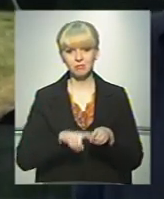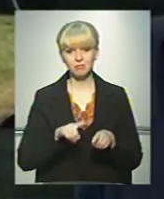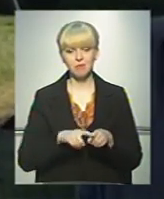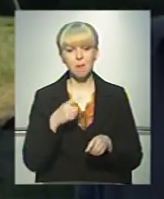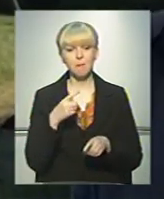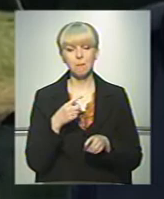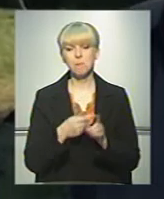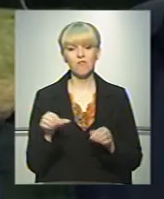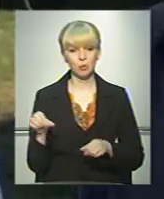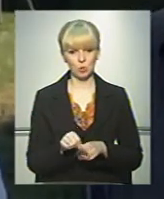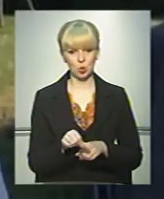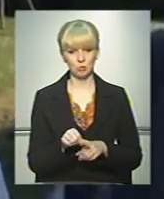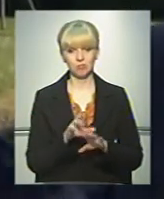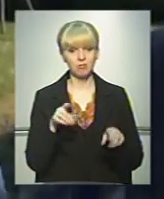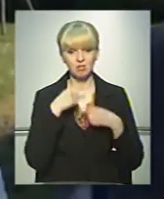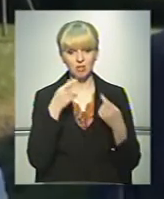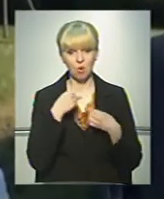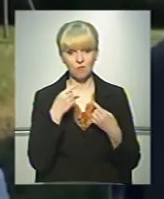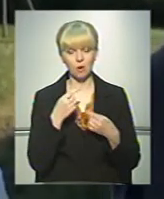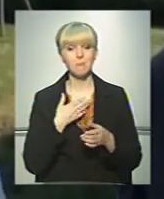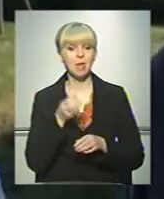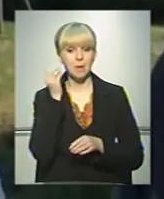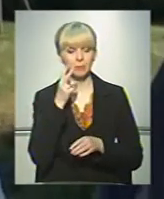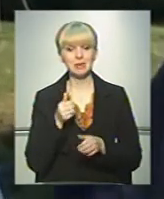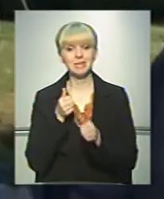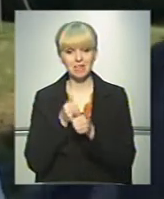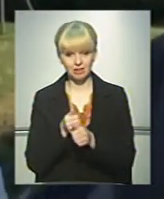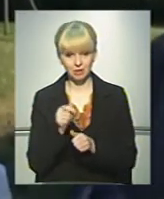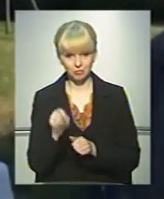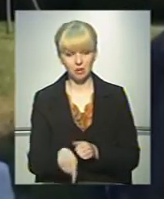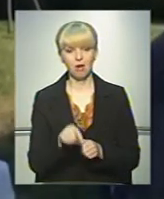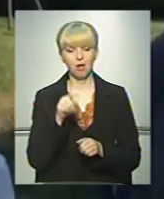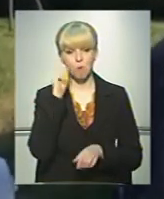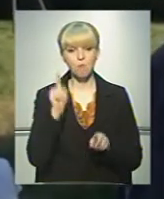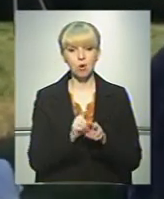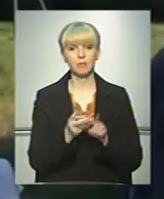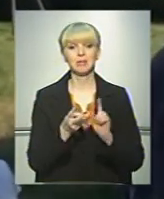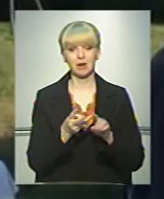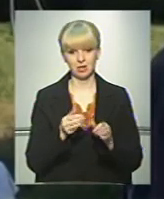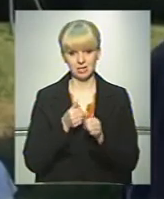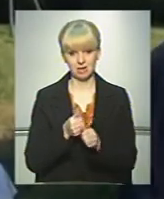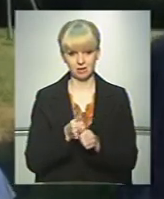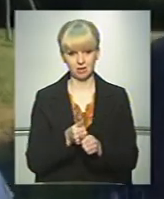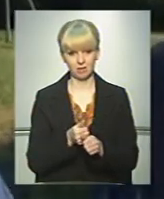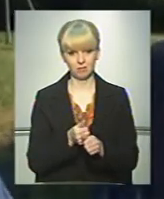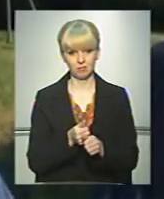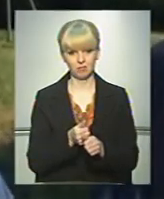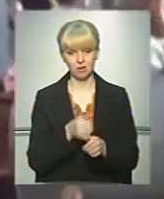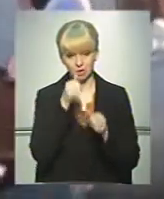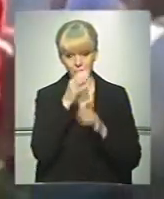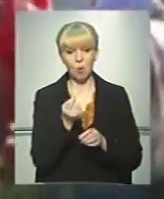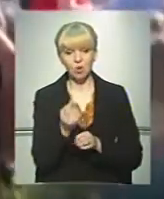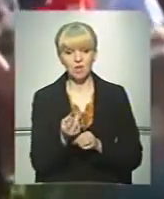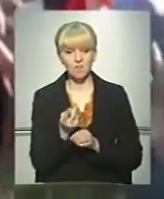пів минути. Не говорю вже, тоді це мій плем'яник за ним, а брат третій йде за ним вже. От не говорить один, ні